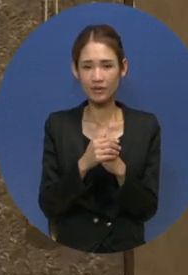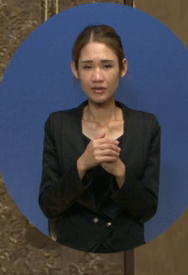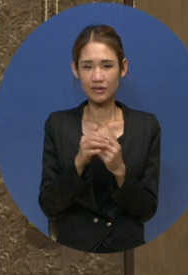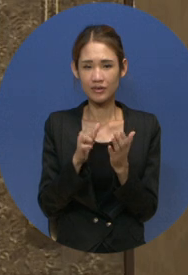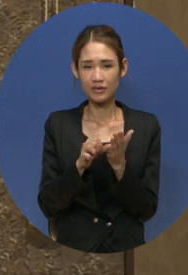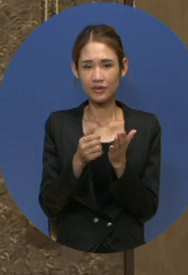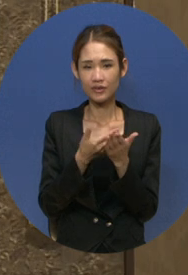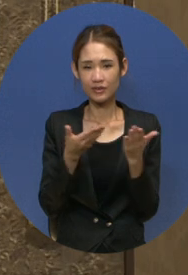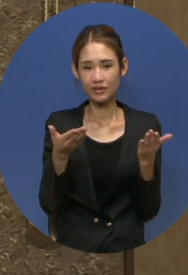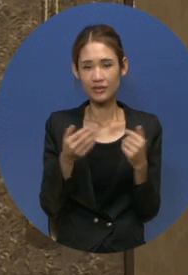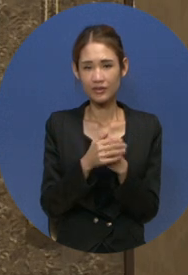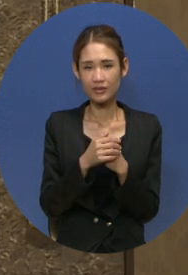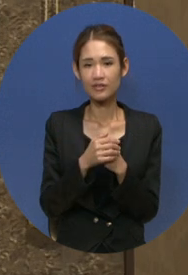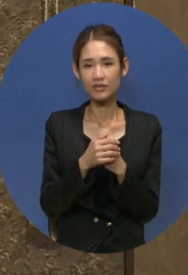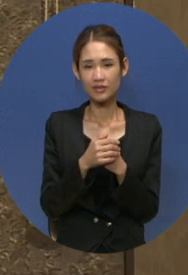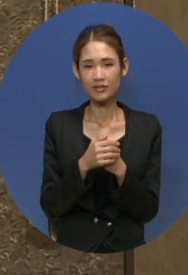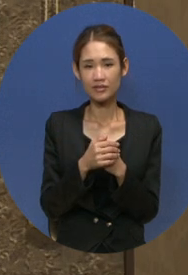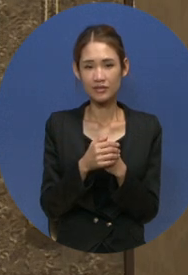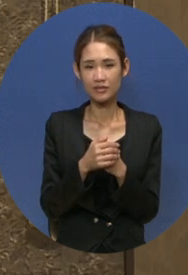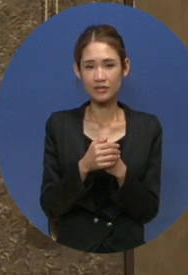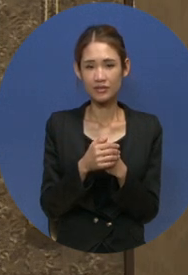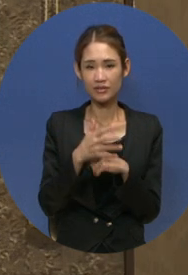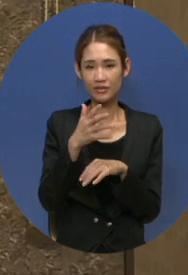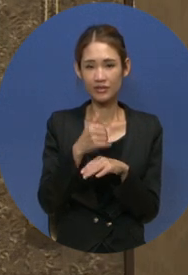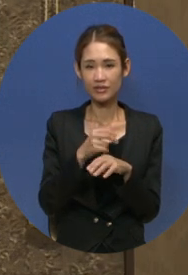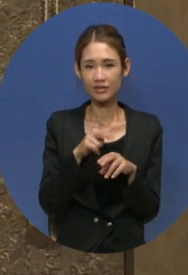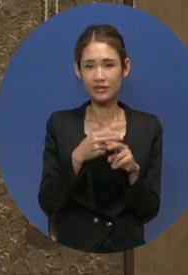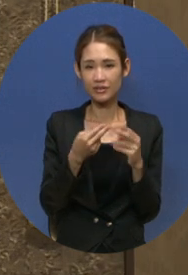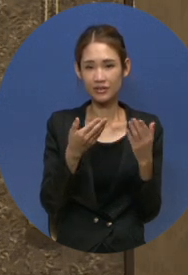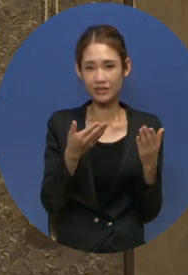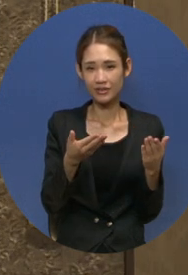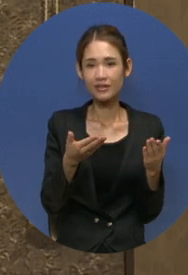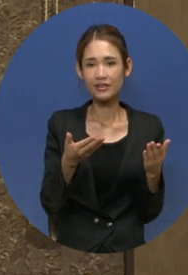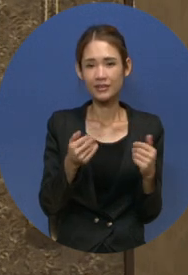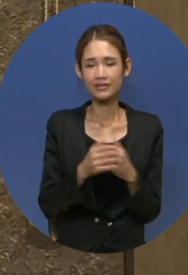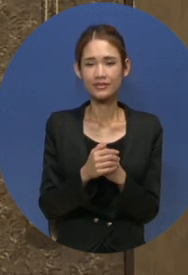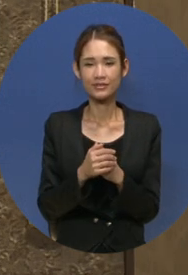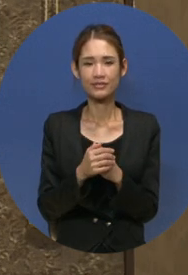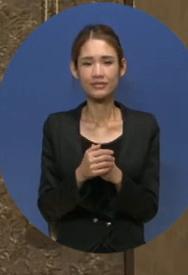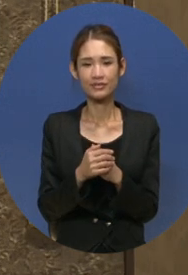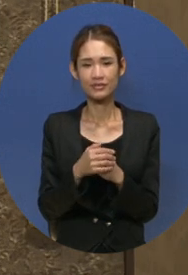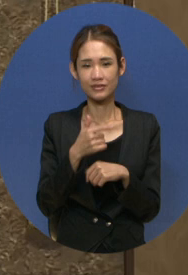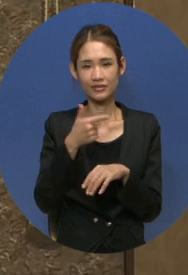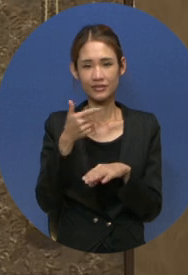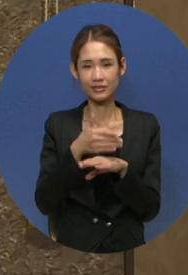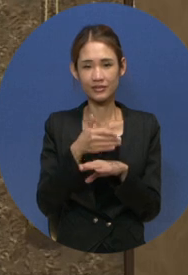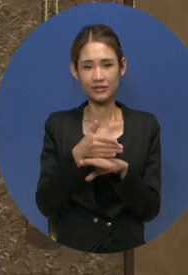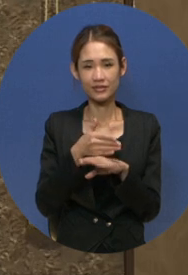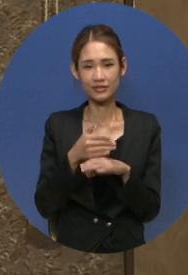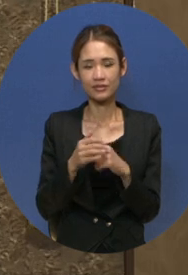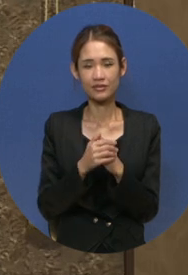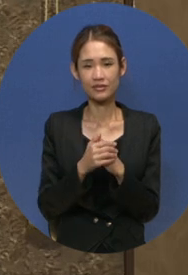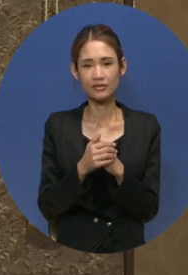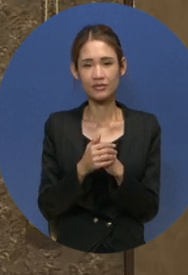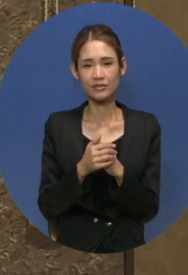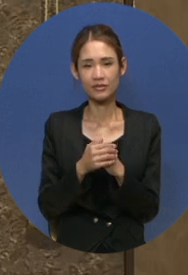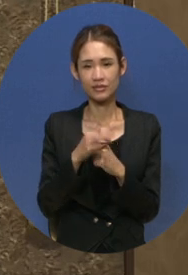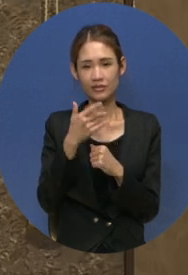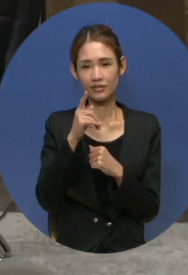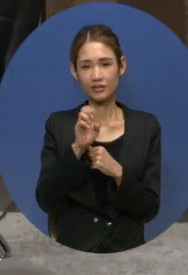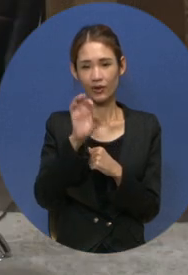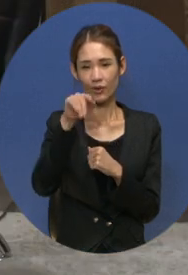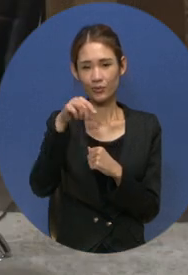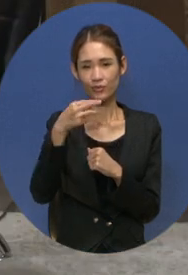예, 사은품으로 드리기도 예. 했고요. 예, 이따가 드릴게요. 선물로. 아, 우리 아나운서님께. 예. 그러니까 이게